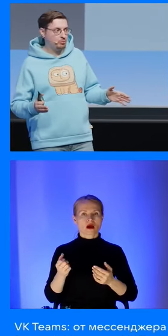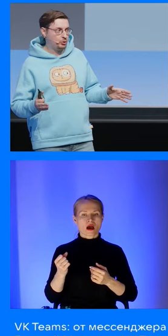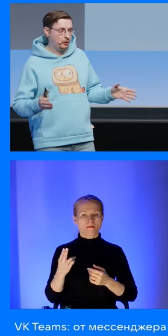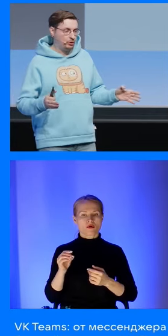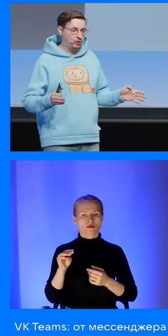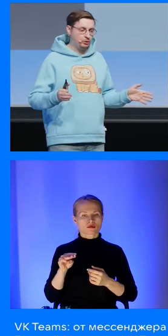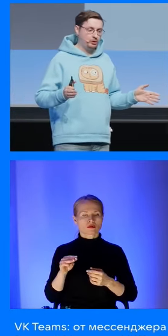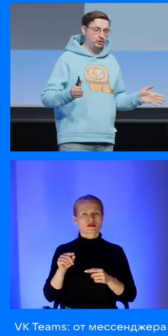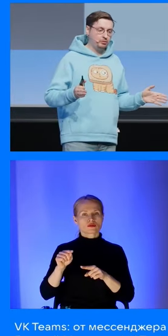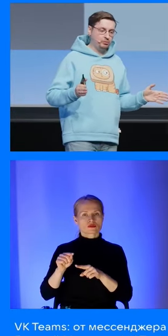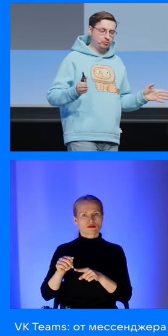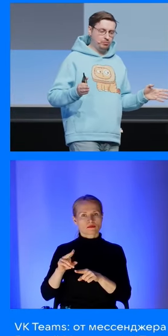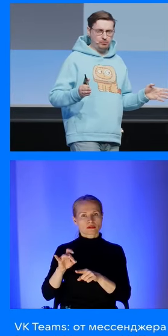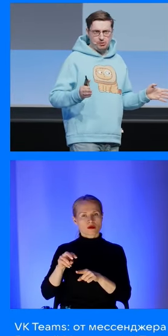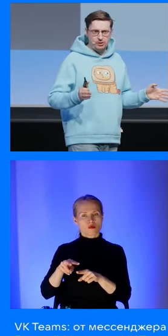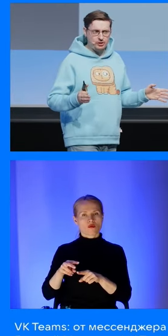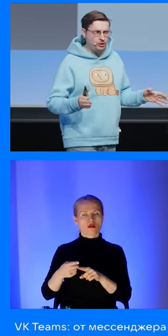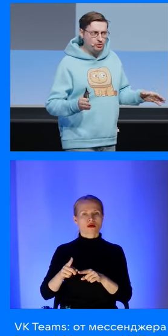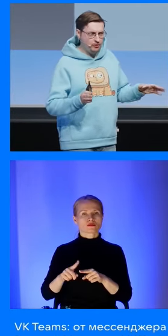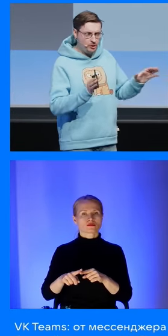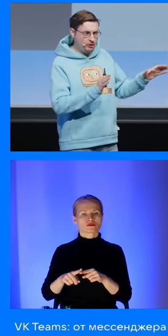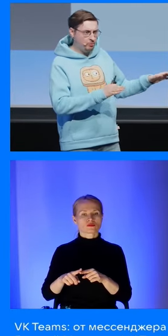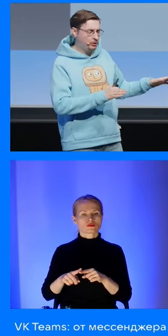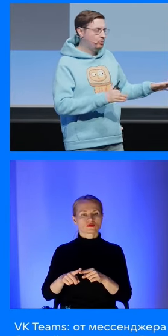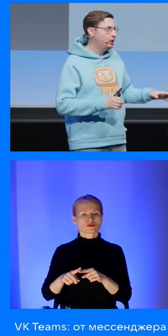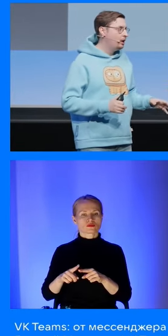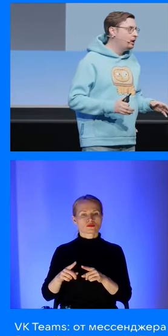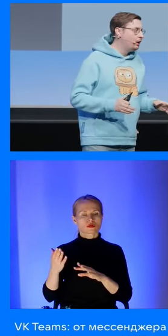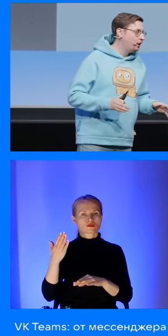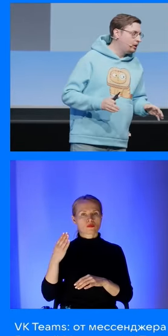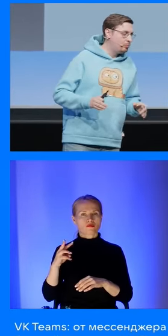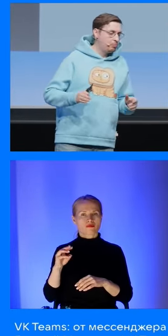это тот протокол, который, насколько я знаю, зарожден где-то в дебрях Mail.ru.